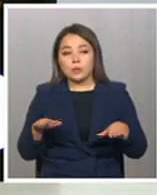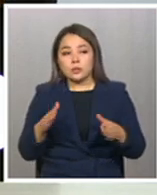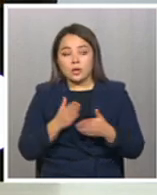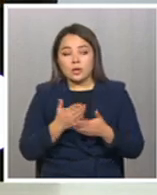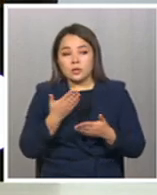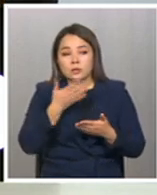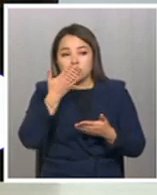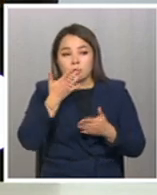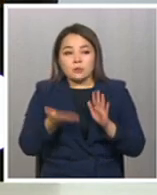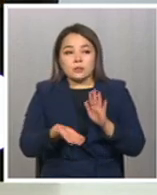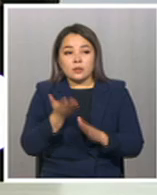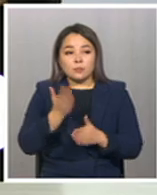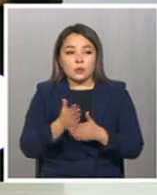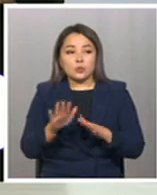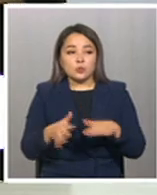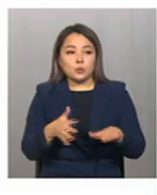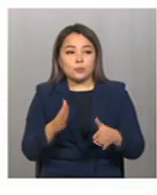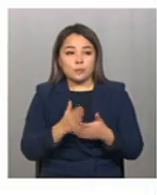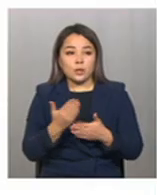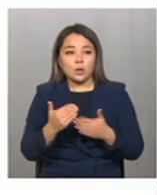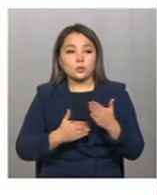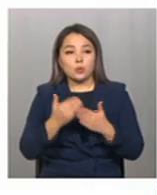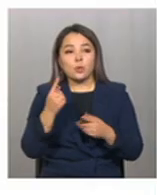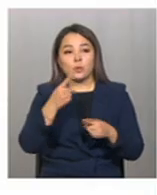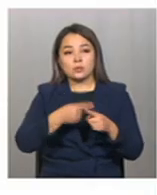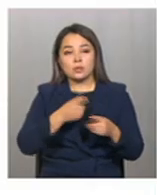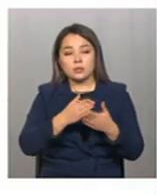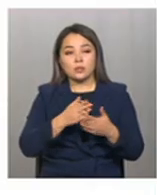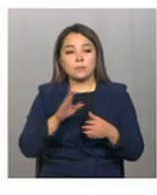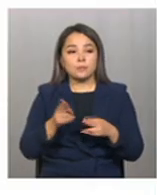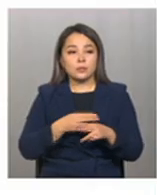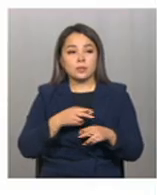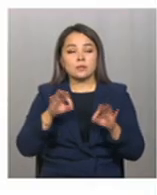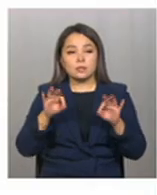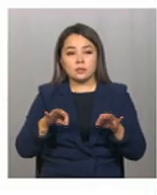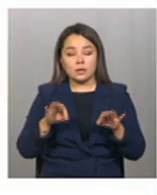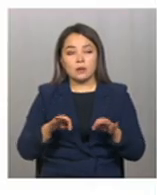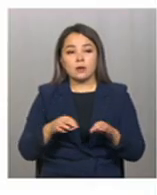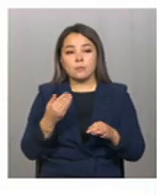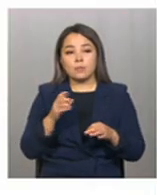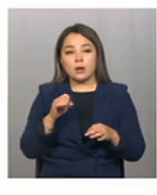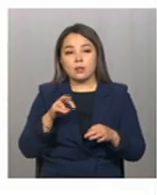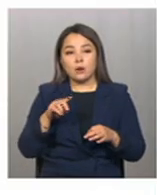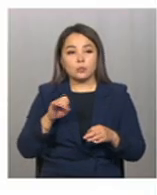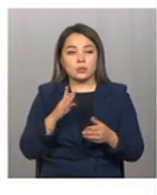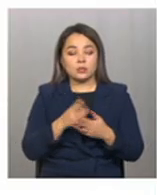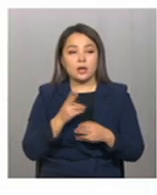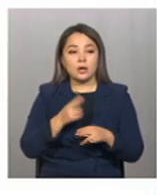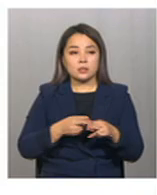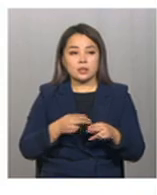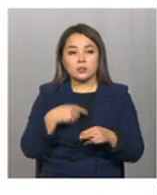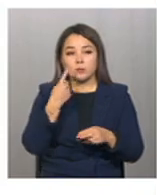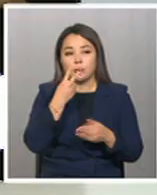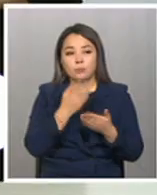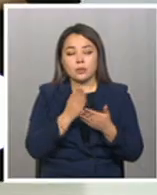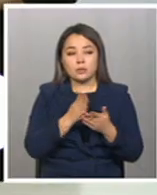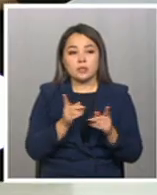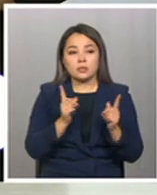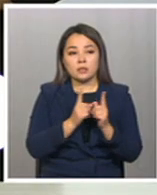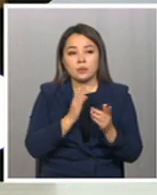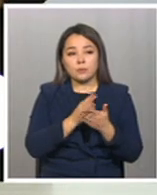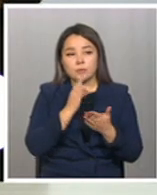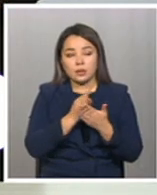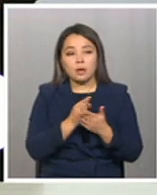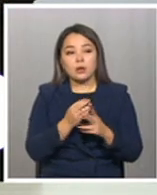келеді. Жоғары қосылыстар түссіз, балауыз тәрізді қатты заттар түрінде кездеседі.